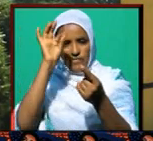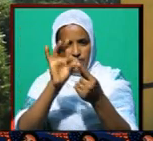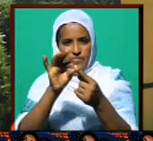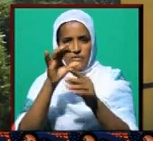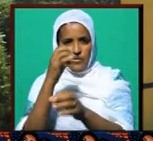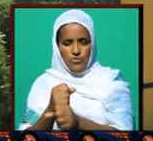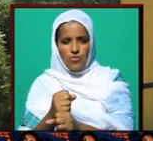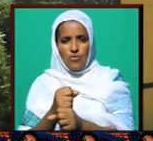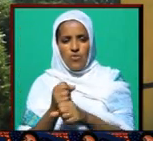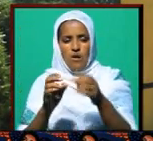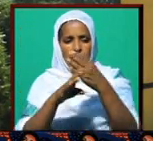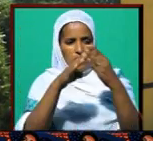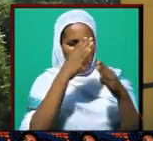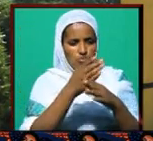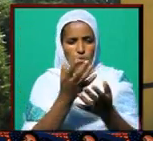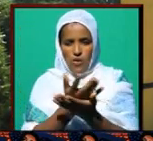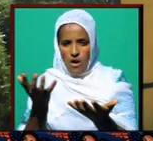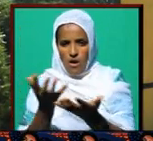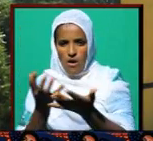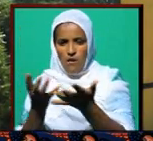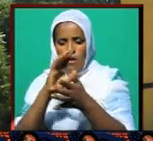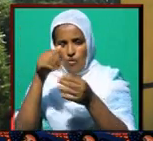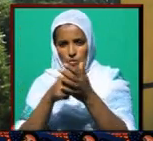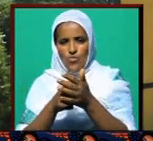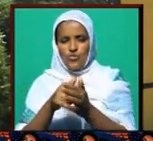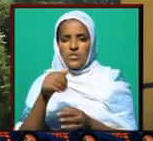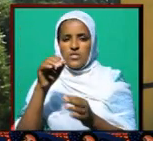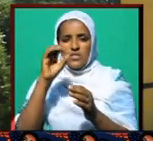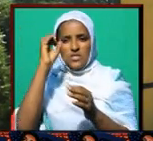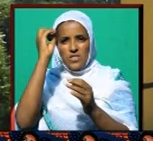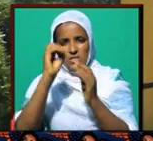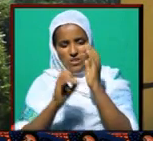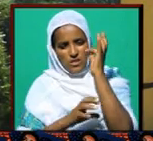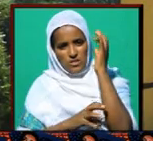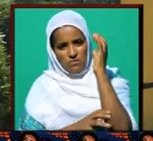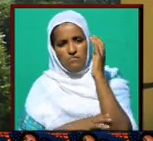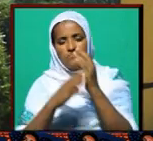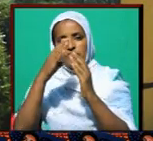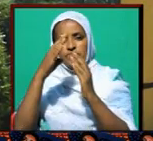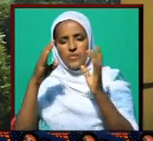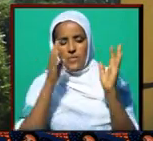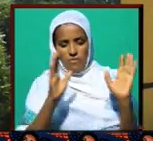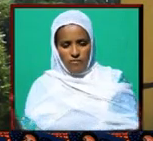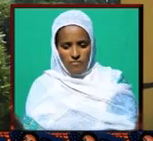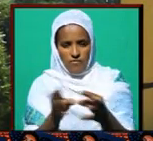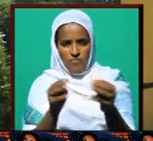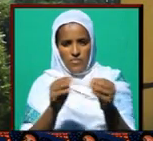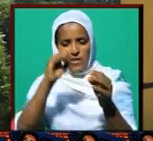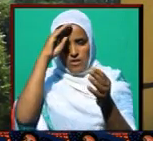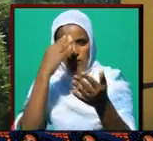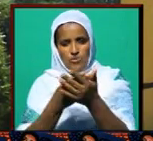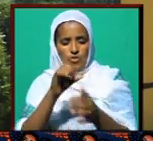በኋላ ደግሞ ዳዊት አቅዶ አደራጅቶ ማቴሪያሉን ጽዱን ዝግባውን